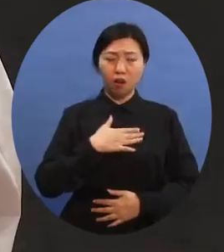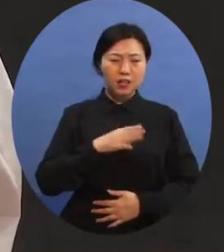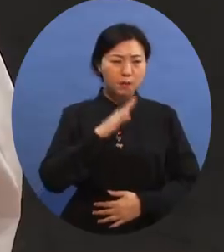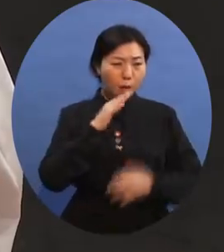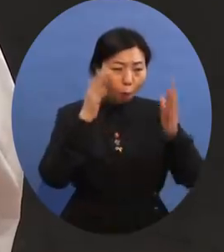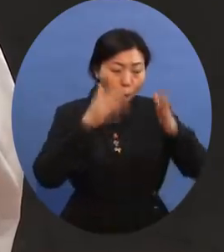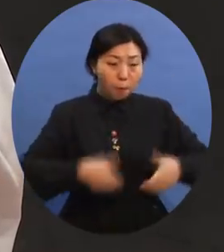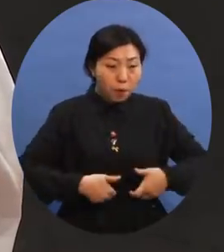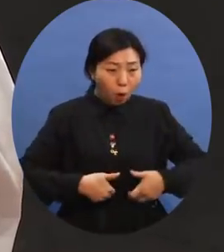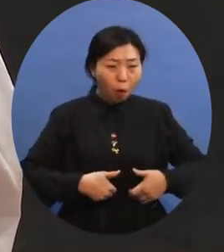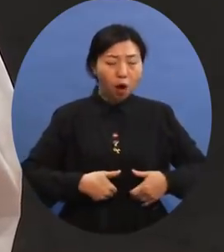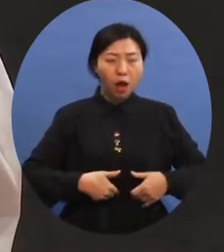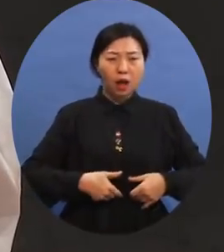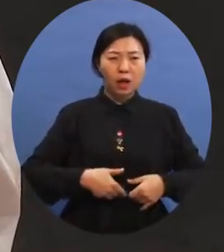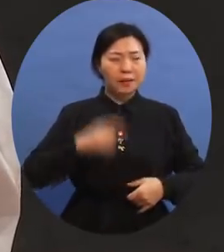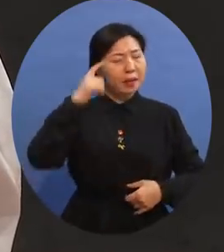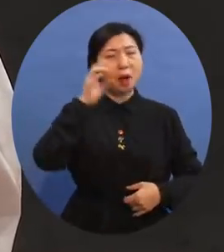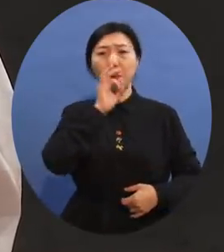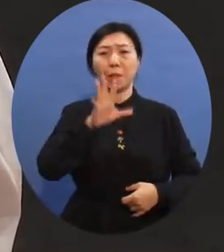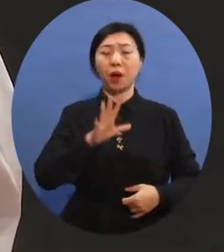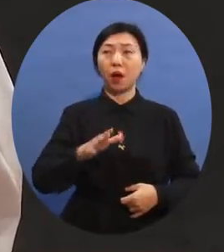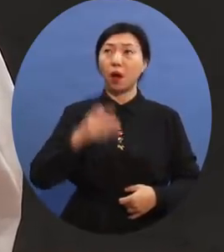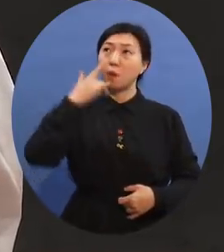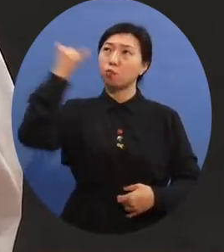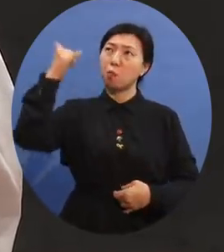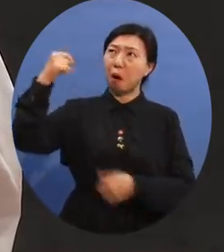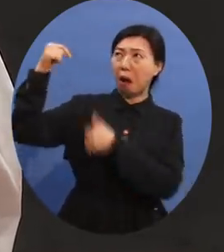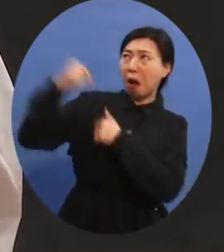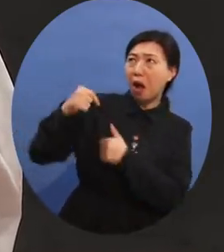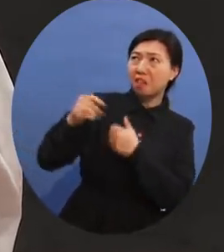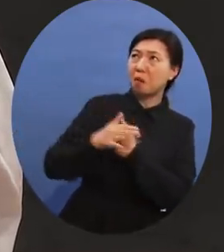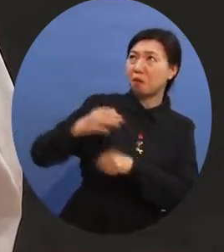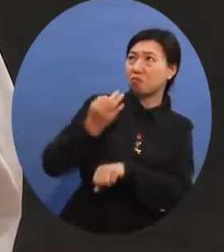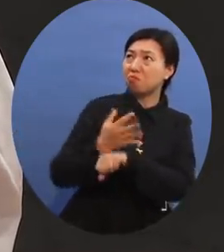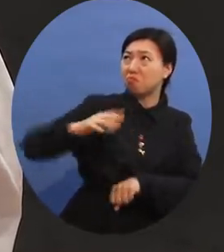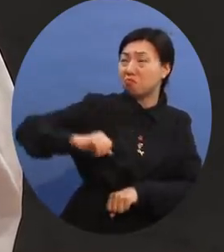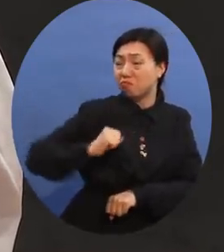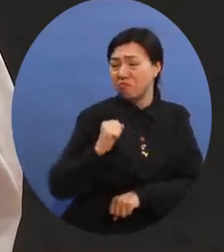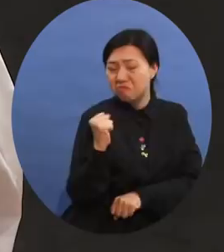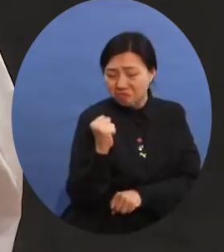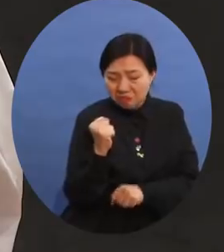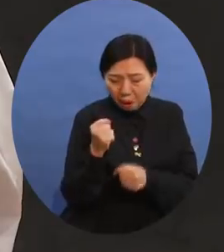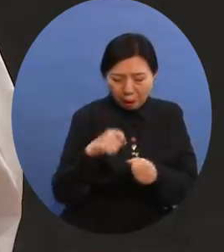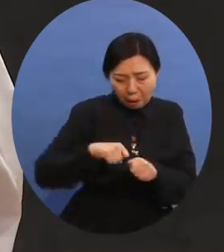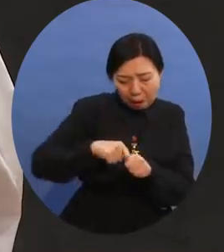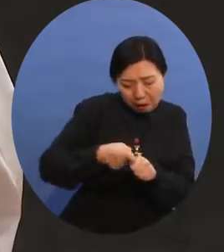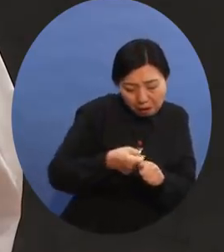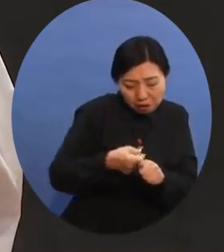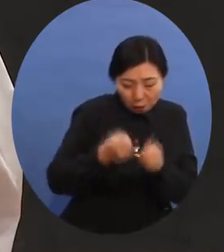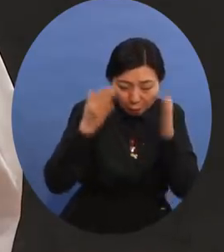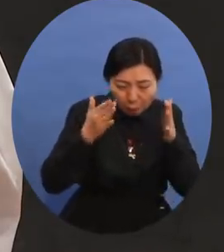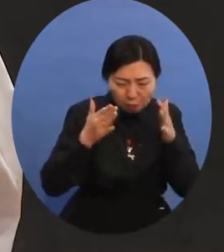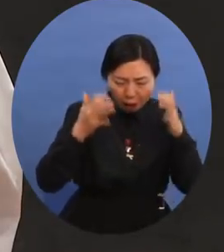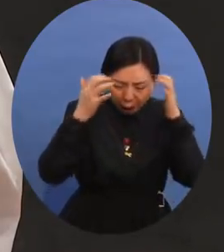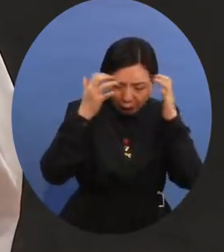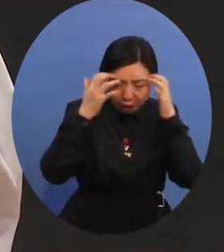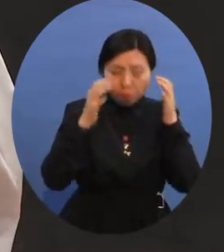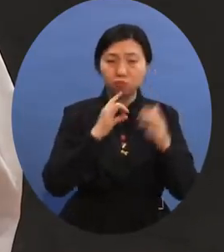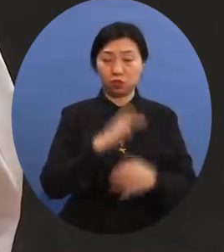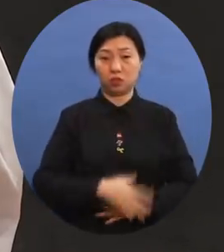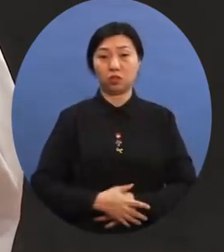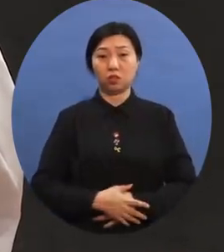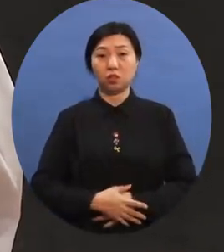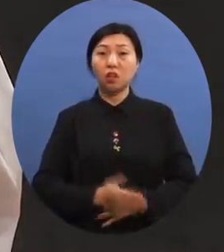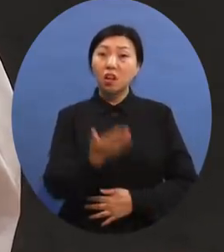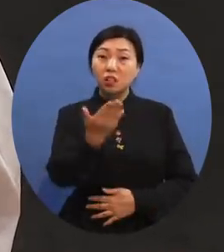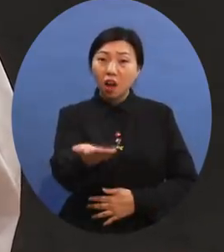별로 못 느끼고, 부모가 억지로 알아서 해야 하면 이제 괴롭죠. 이제 그게 문제예요. 그러니까